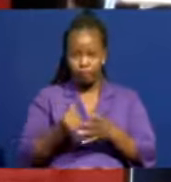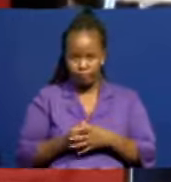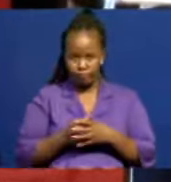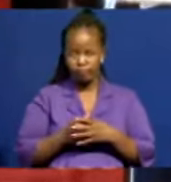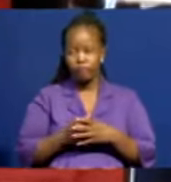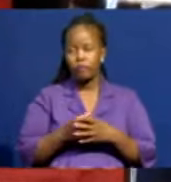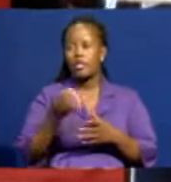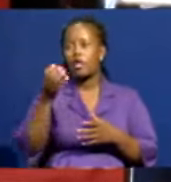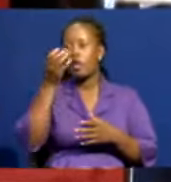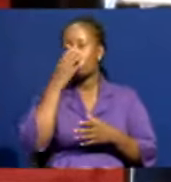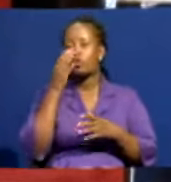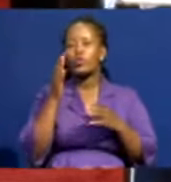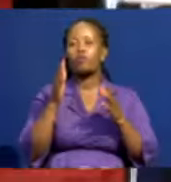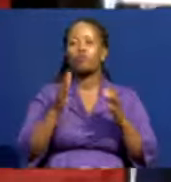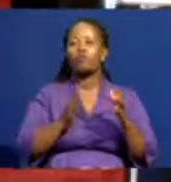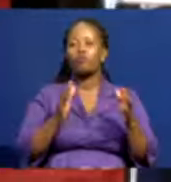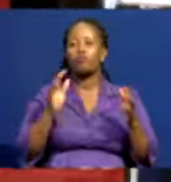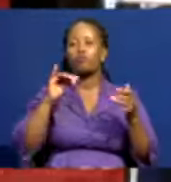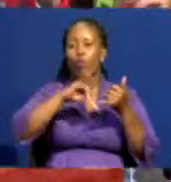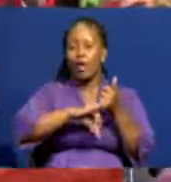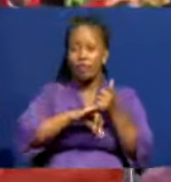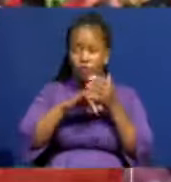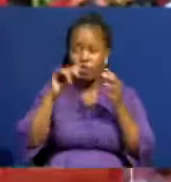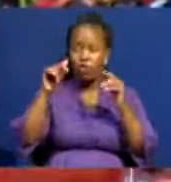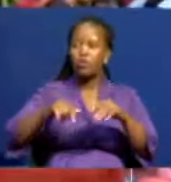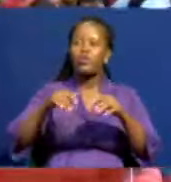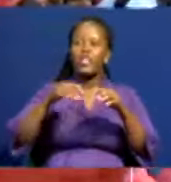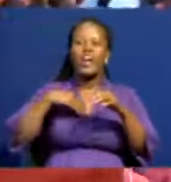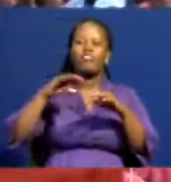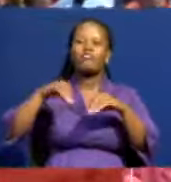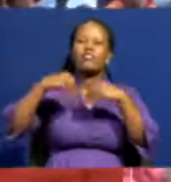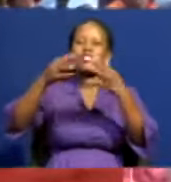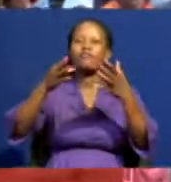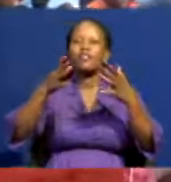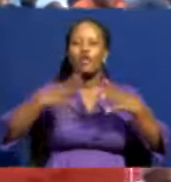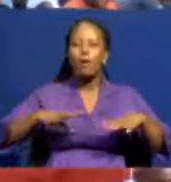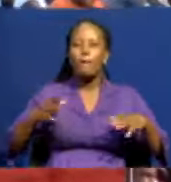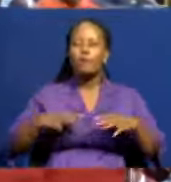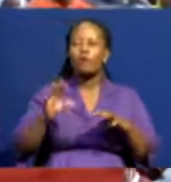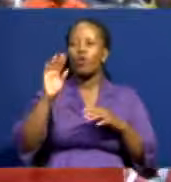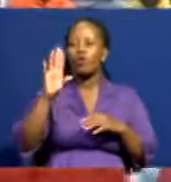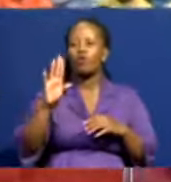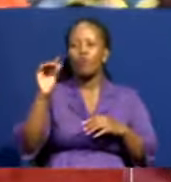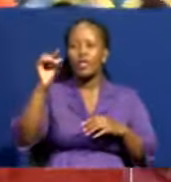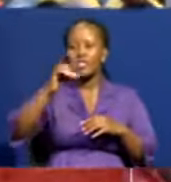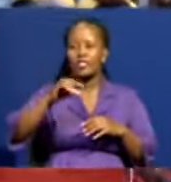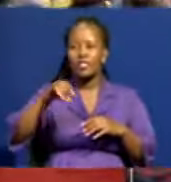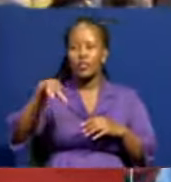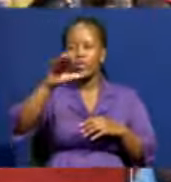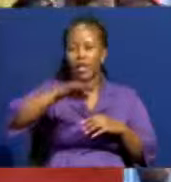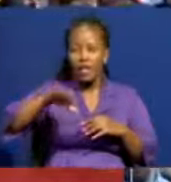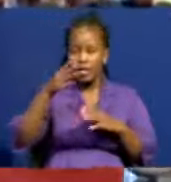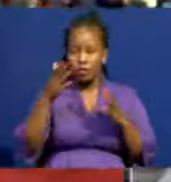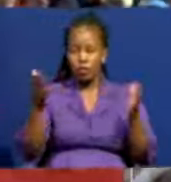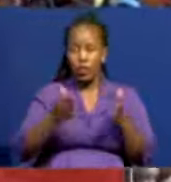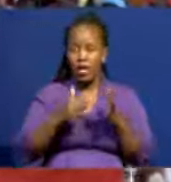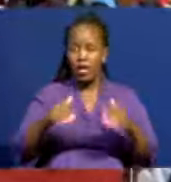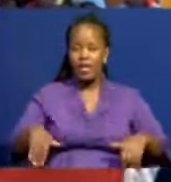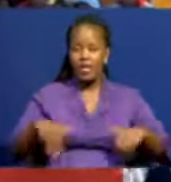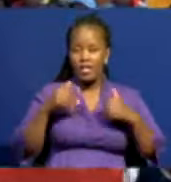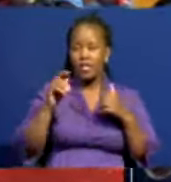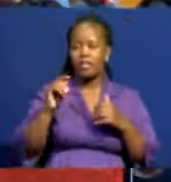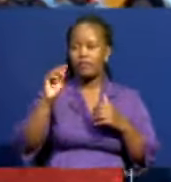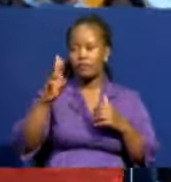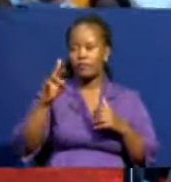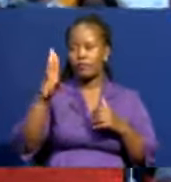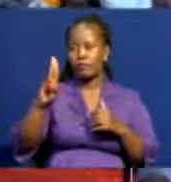na mkewe Mama Rachel Ruto leo wamewatunuku wakazi wa kaunti ya Uasin Gishu wanaoishi katika eneo bunge la Tarbo na viunga